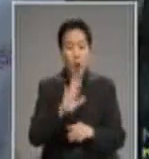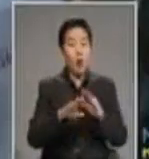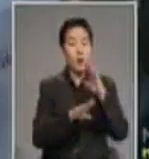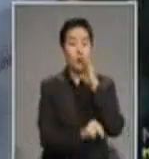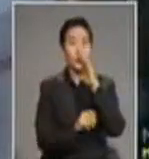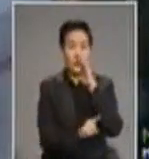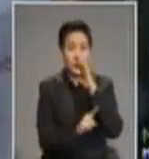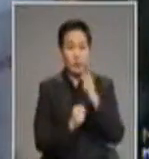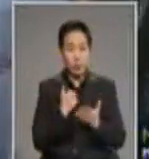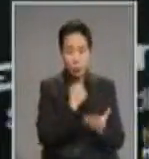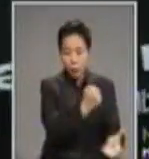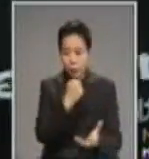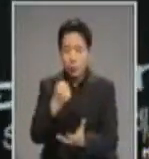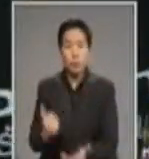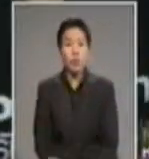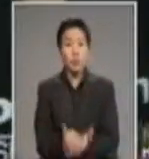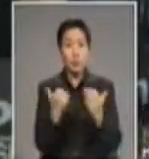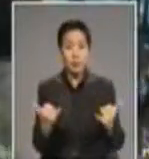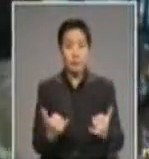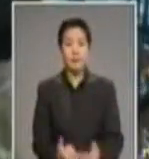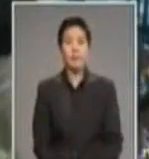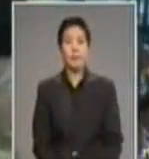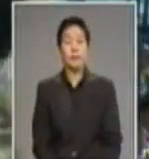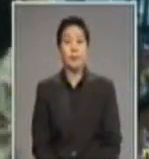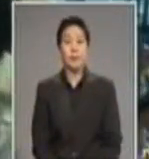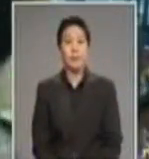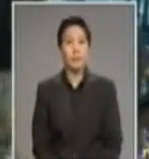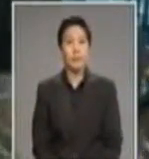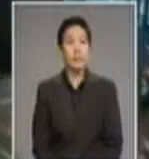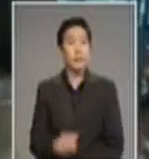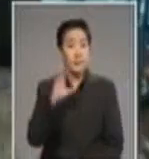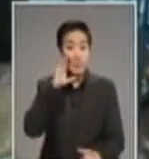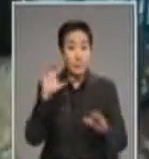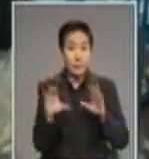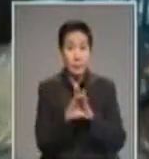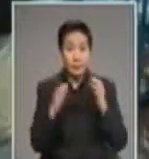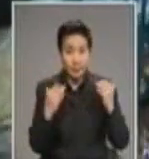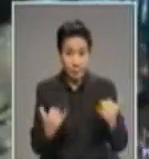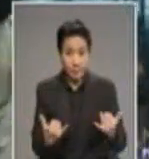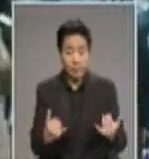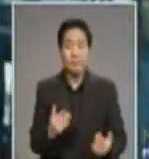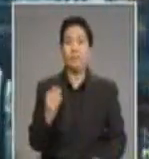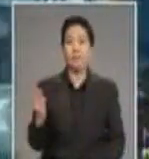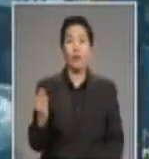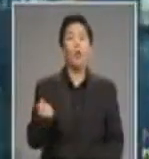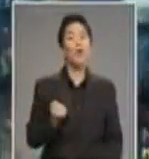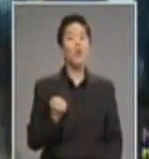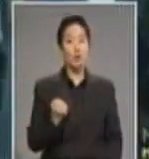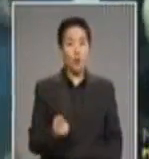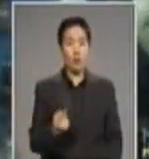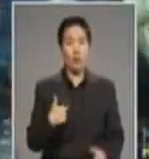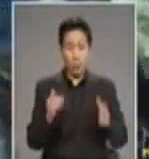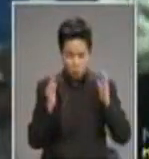นครศรีธรรมราชด้วยครับและภาพที่เห็นอยู่ขณะนี้นะครับนี่คือภาพบรรยากาศสดๆนะครับที่ชาว